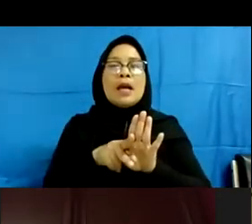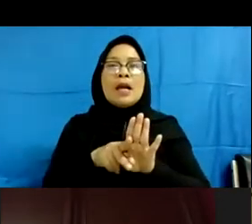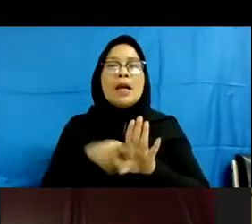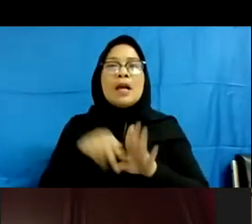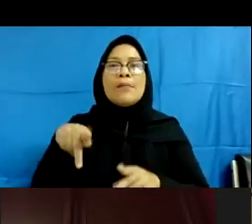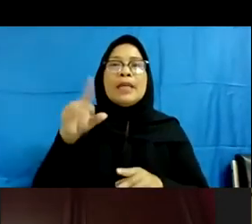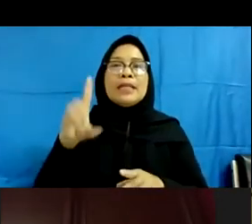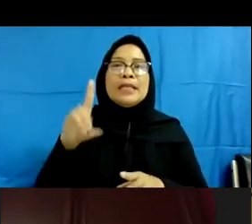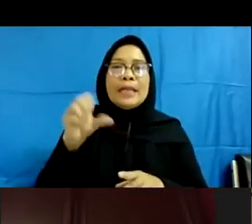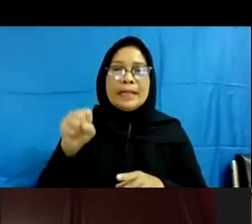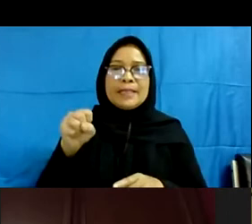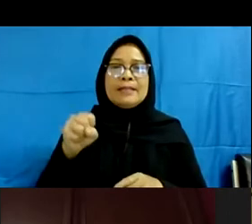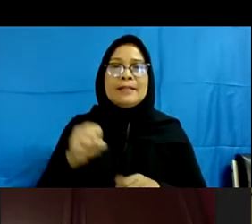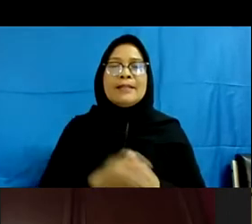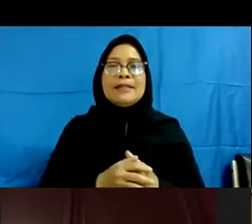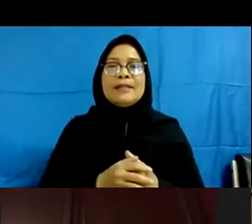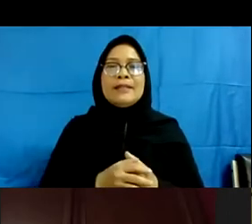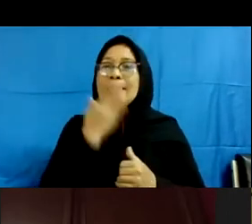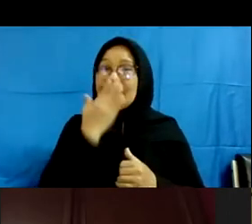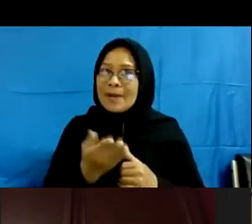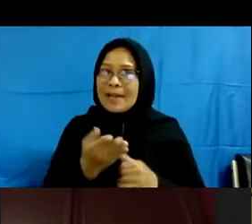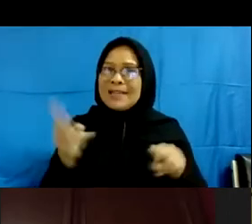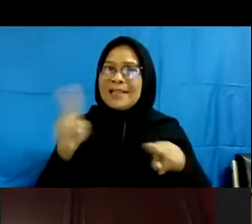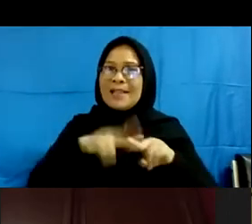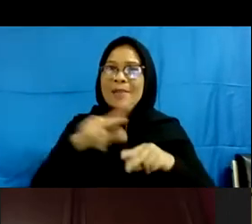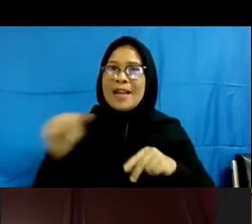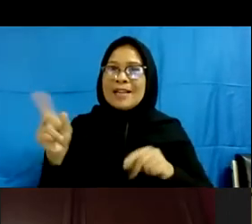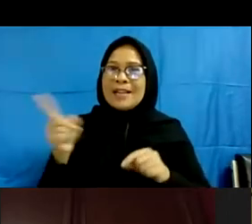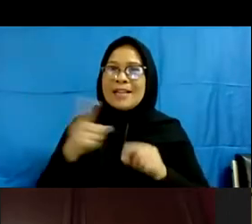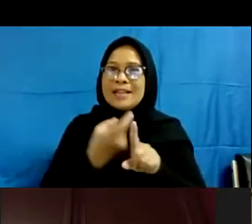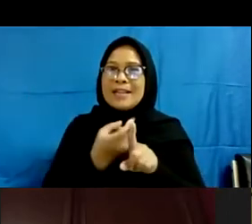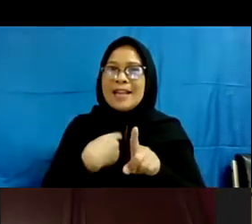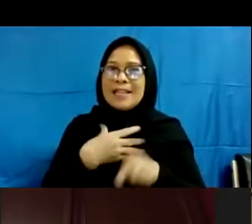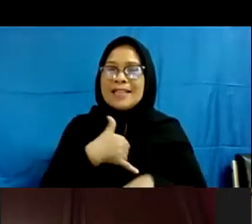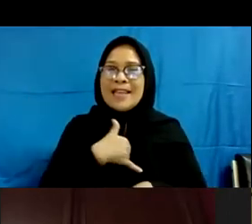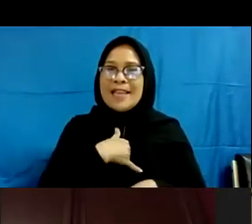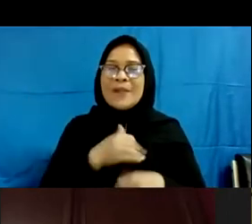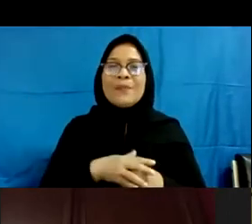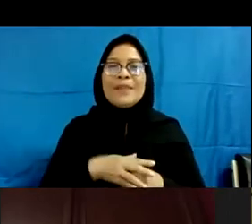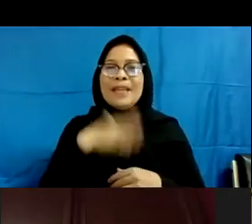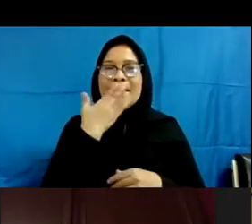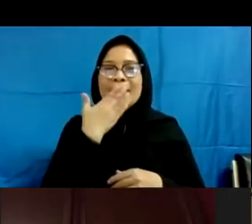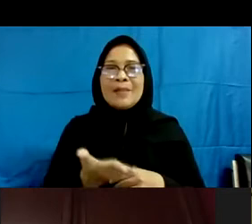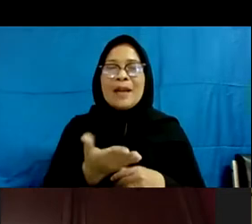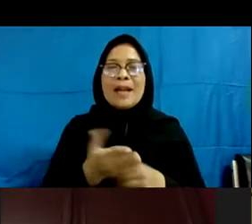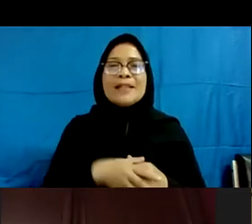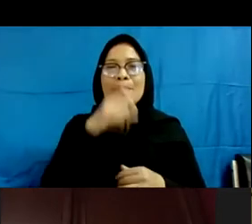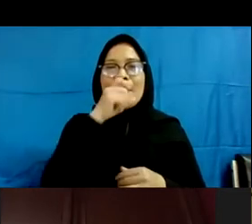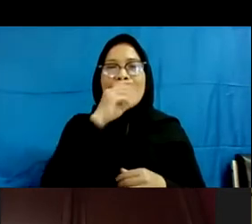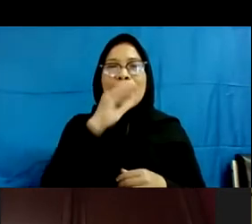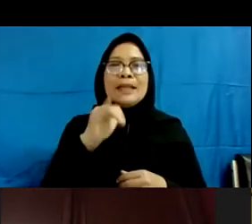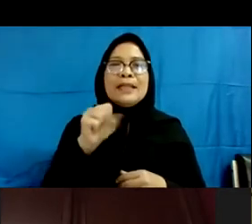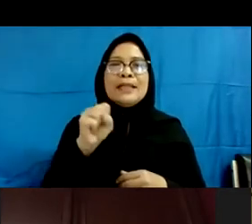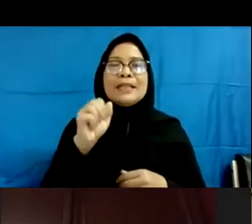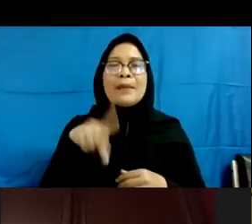PDS itu sendiri. Itu bahkan tambahan dari saya, Bu Asti. Terima kasih. Terima kasih, Pak Isep. Sedikit saja, satu